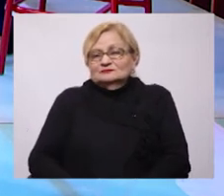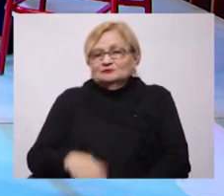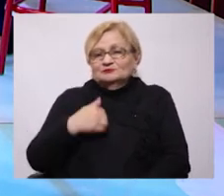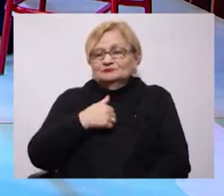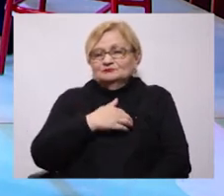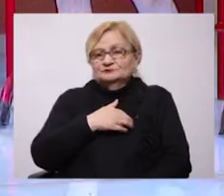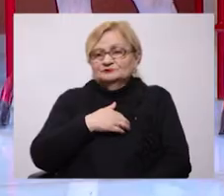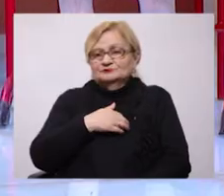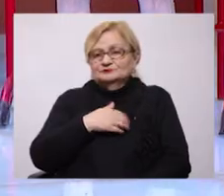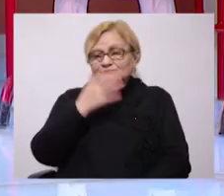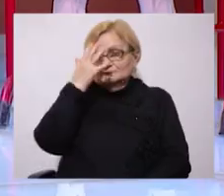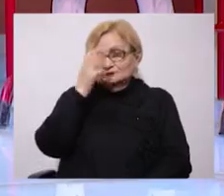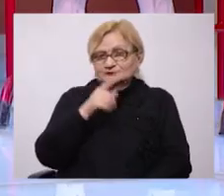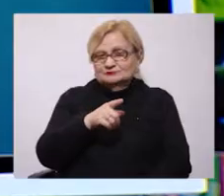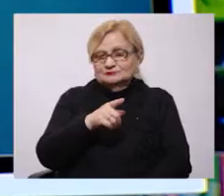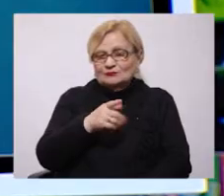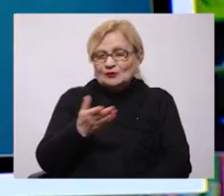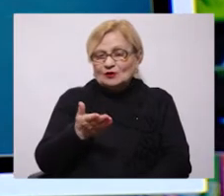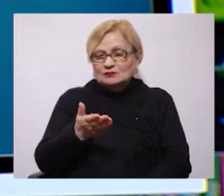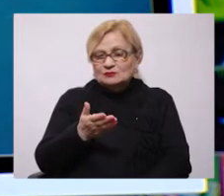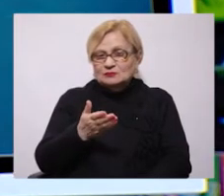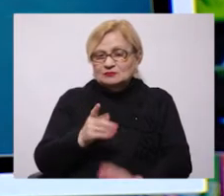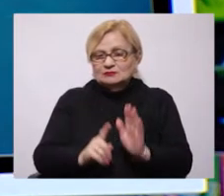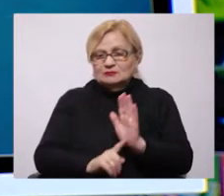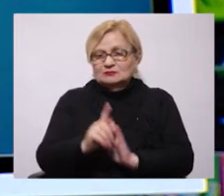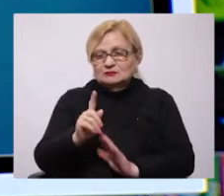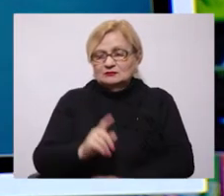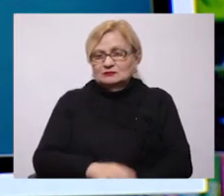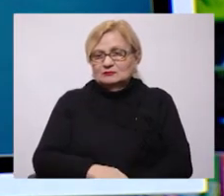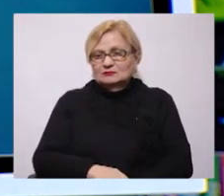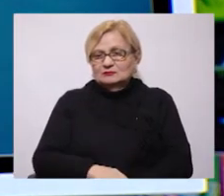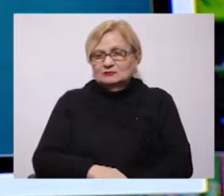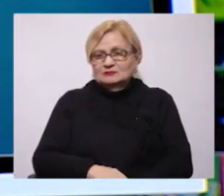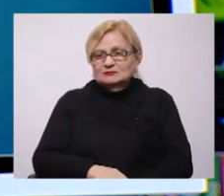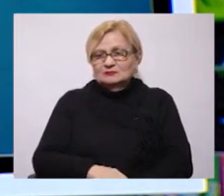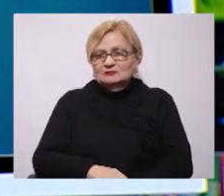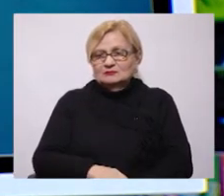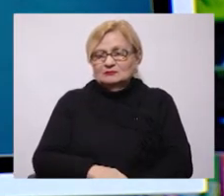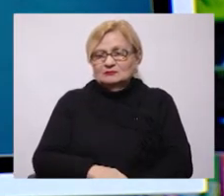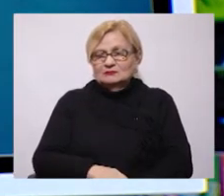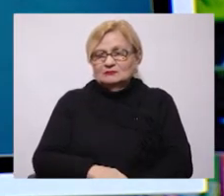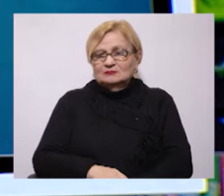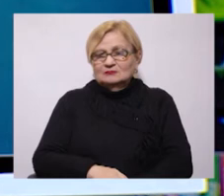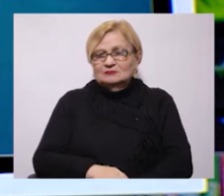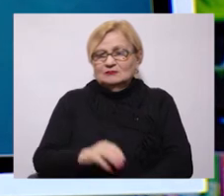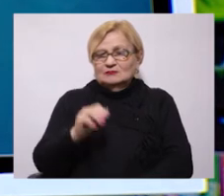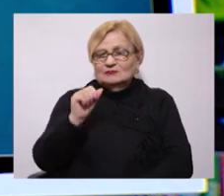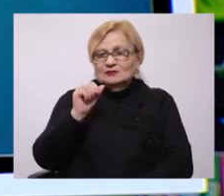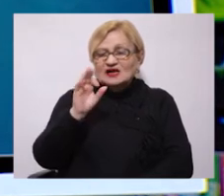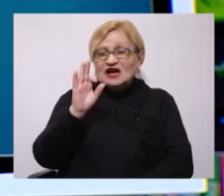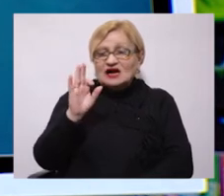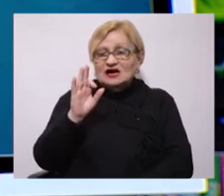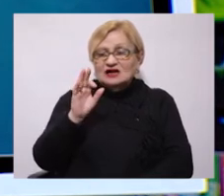მე მინდა ფოტო რომელიც იწება მე გამომივიდა ასო დარწმუნებული ვარ ასო